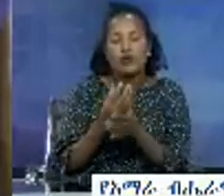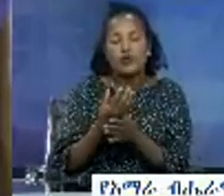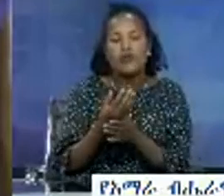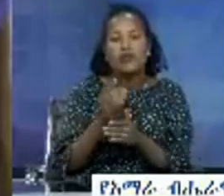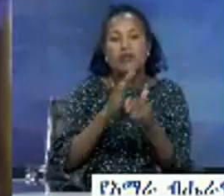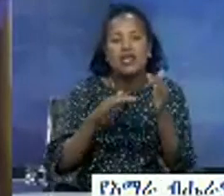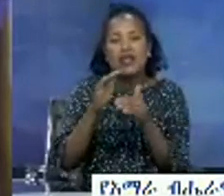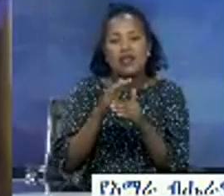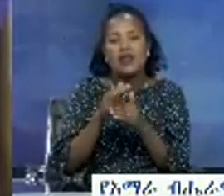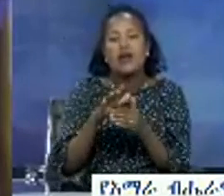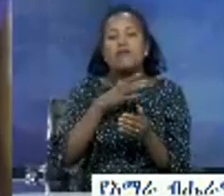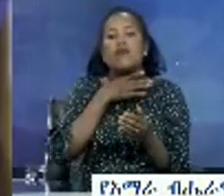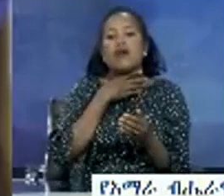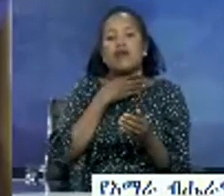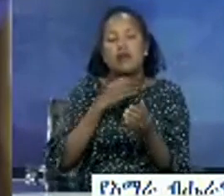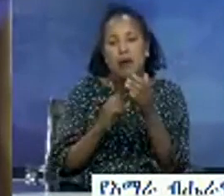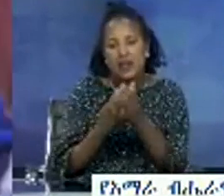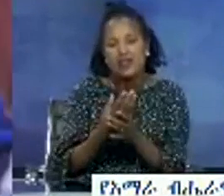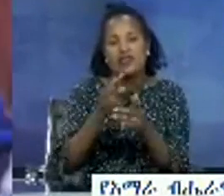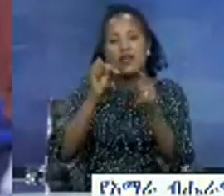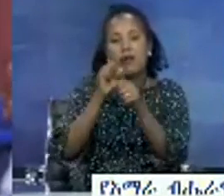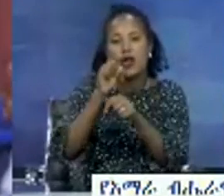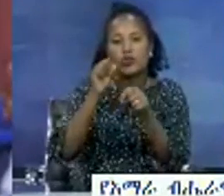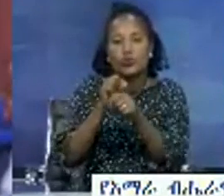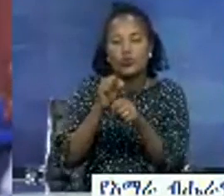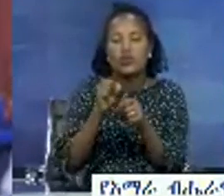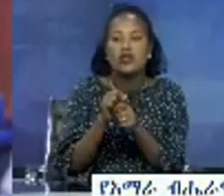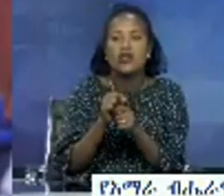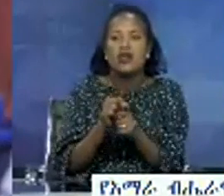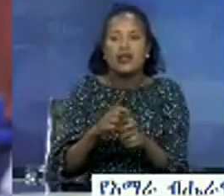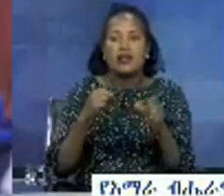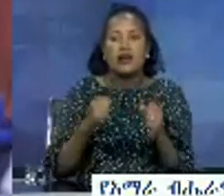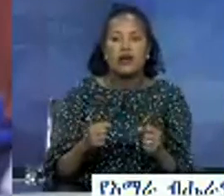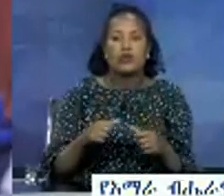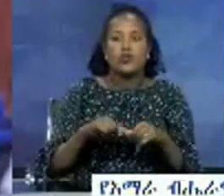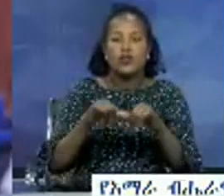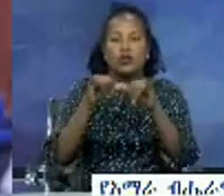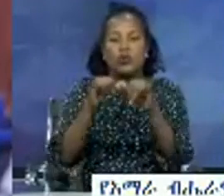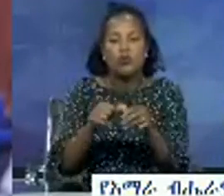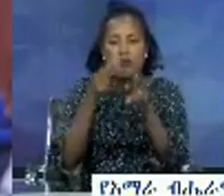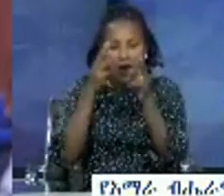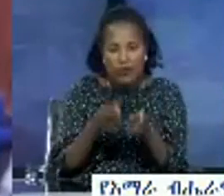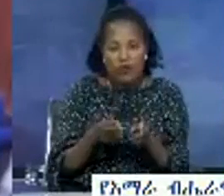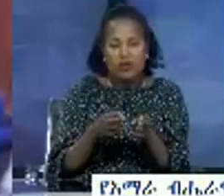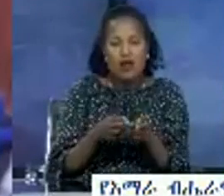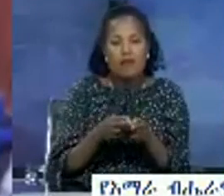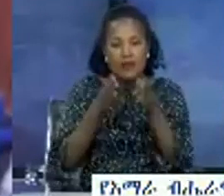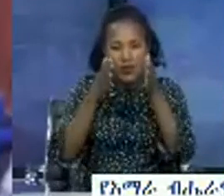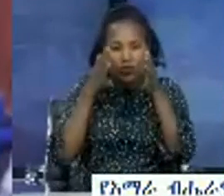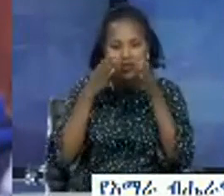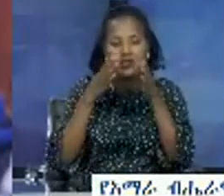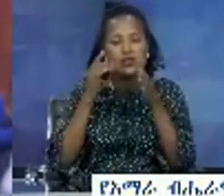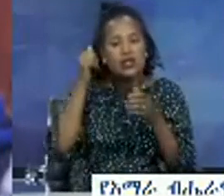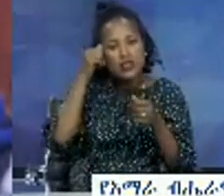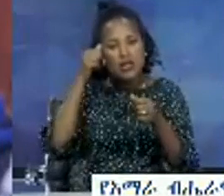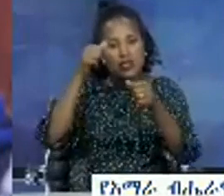በተለይም የማምረት ተግባራችሁን አጠናክራችሁ እንድትቀጥሉ በአክብሮትና በአጽንኦት